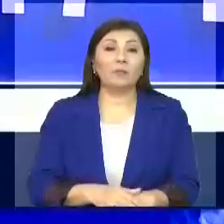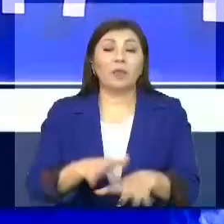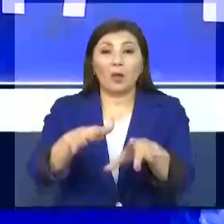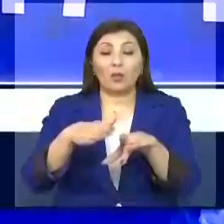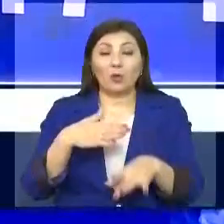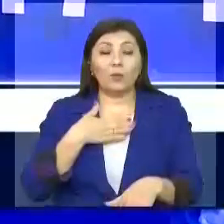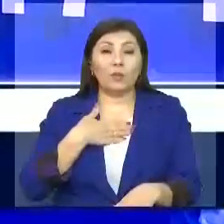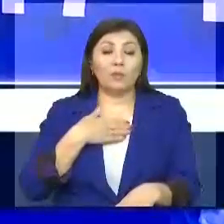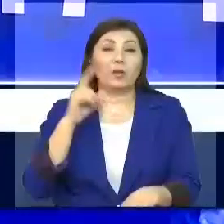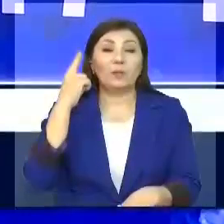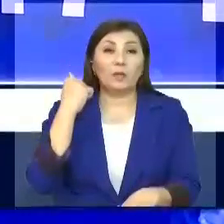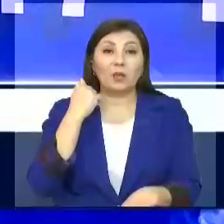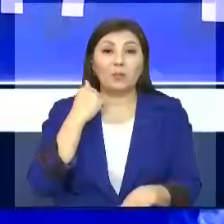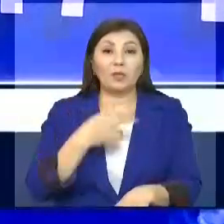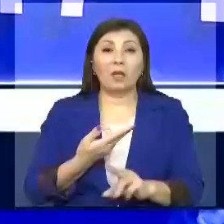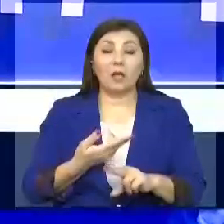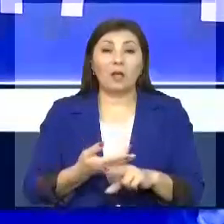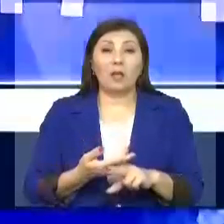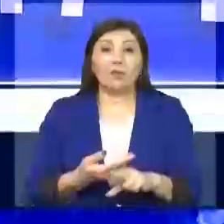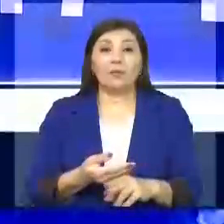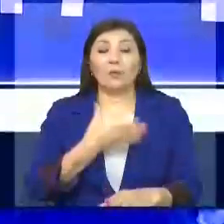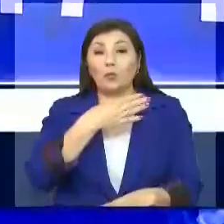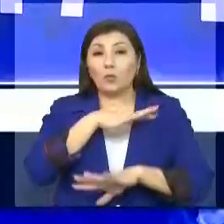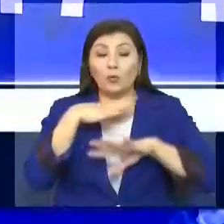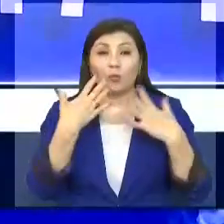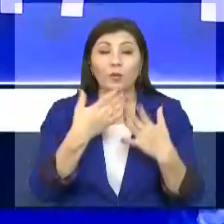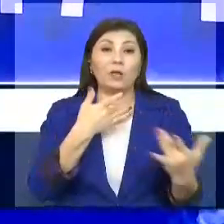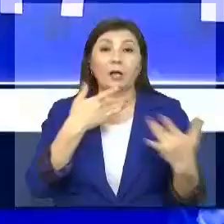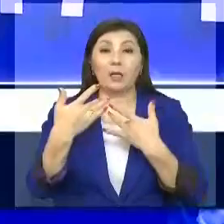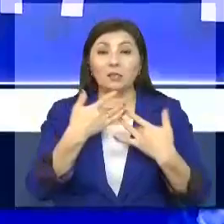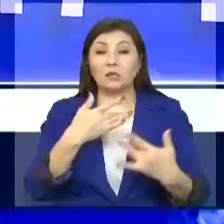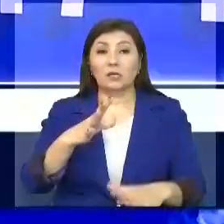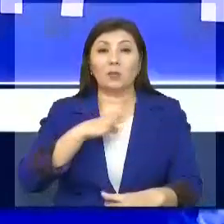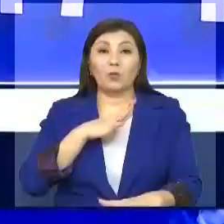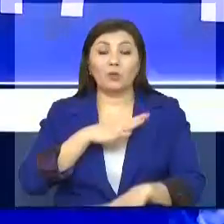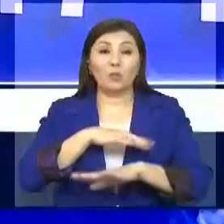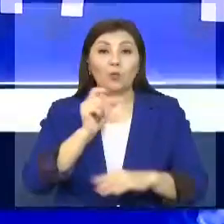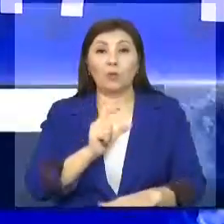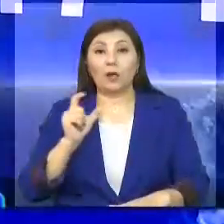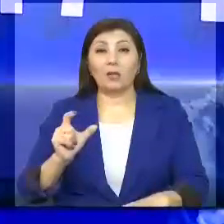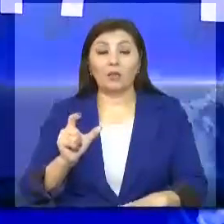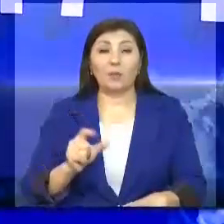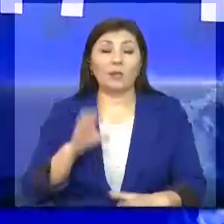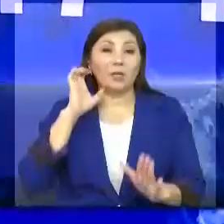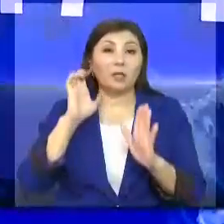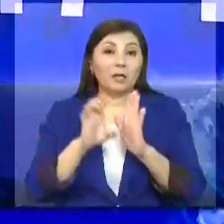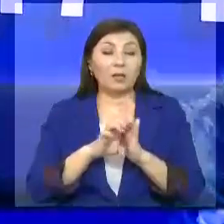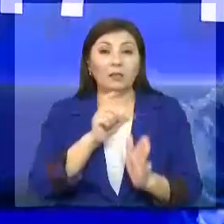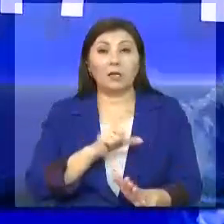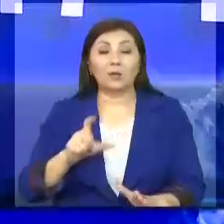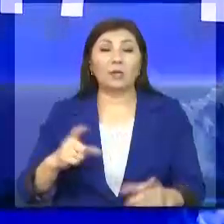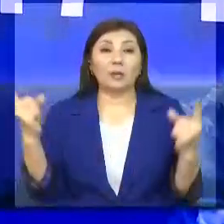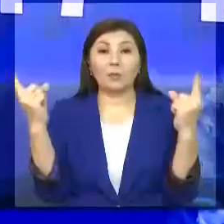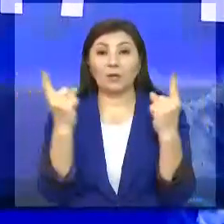жерде талай әдемі концерттерді өткен, көп халықпен осы жердегі тыңдармандармен